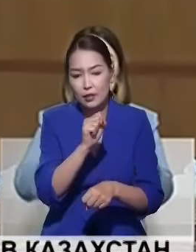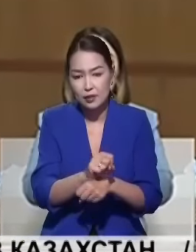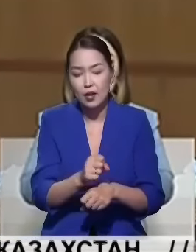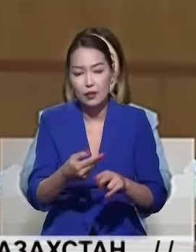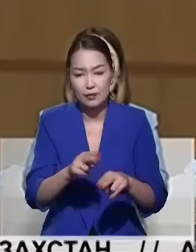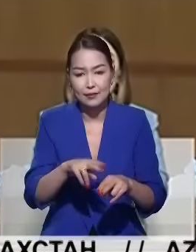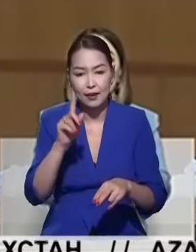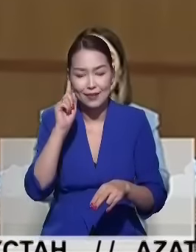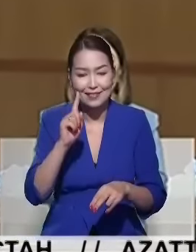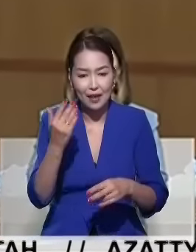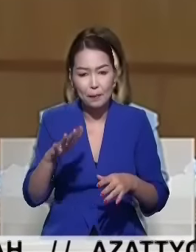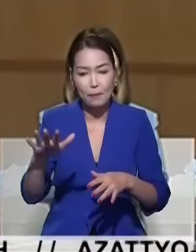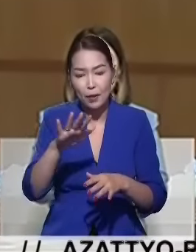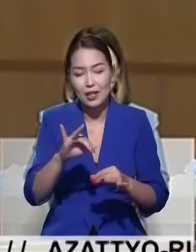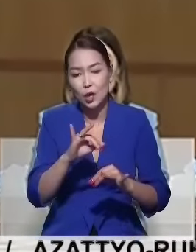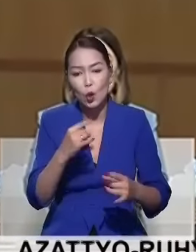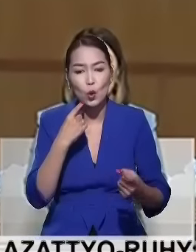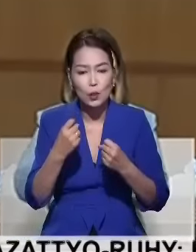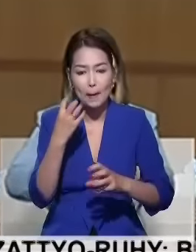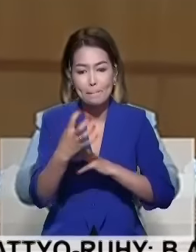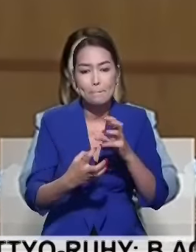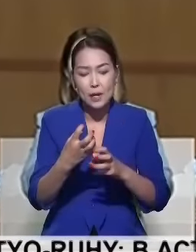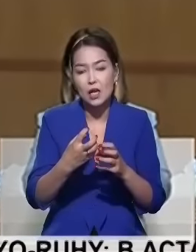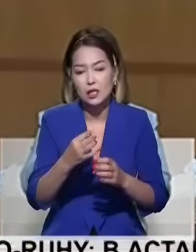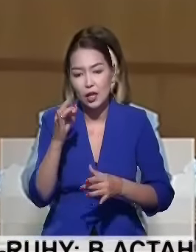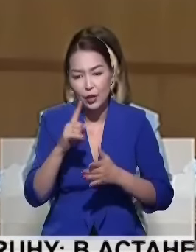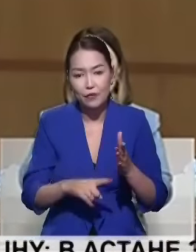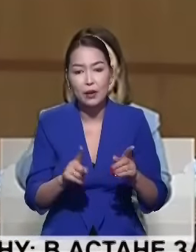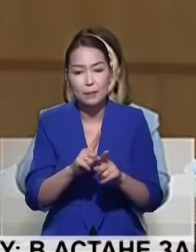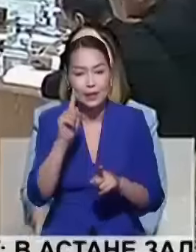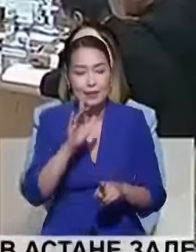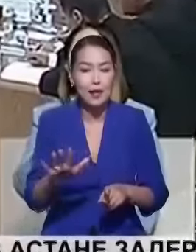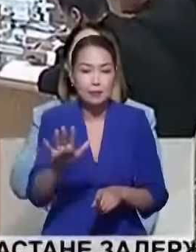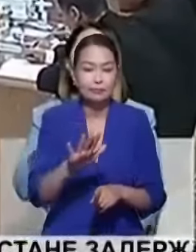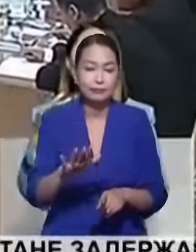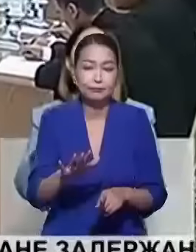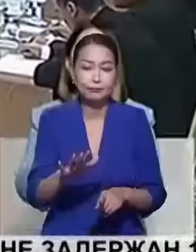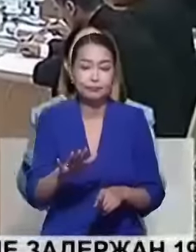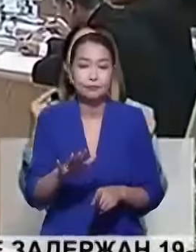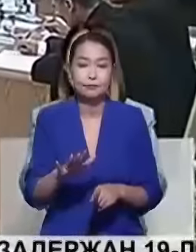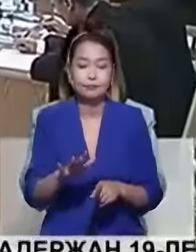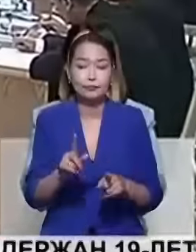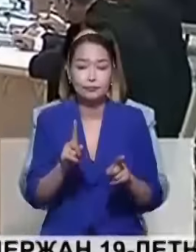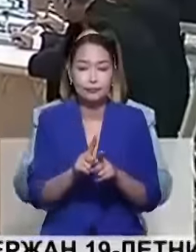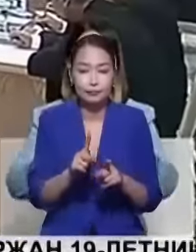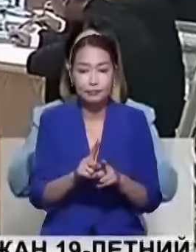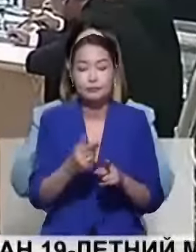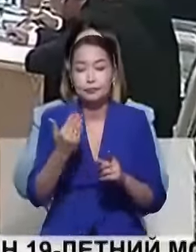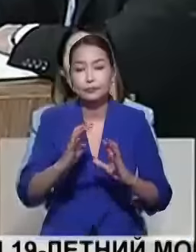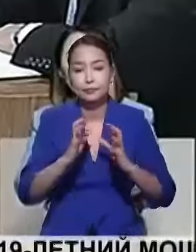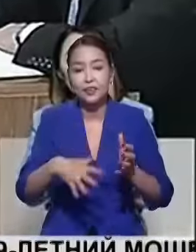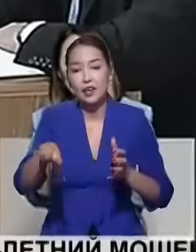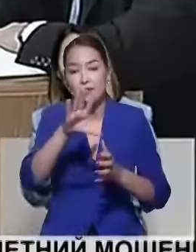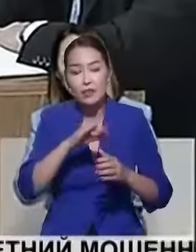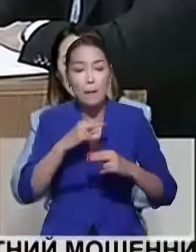Израиль. А для этого необходимо усилить международное давление на израильскую администрацию. Пожалуй, основным сторонником мира во всем мире